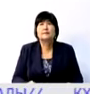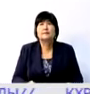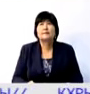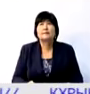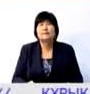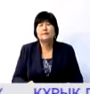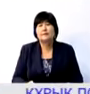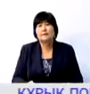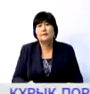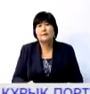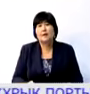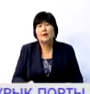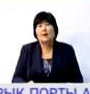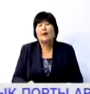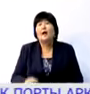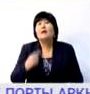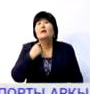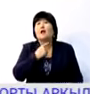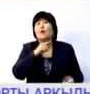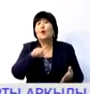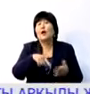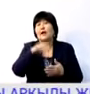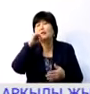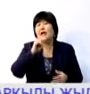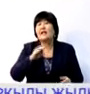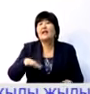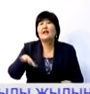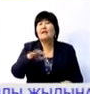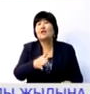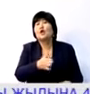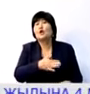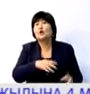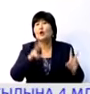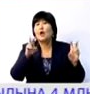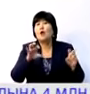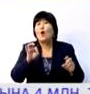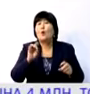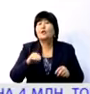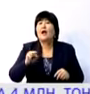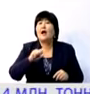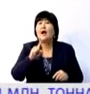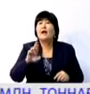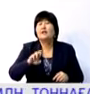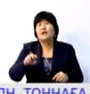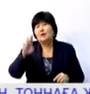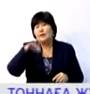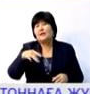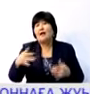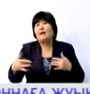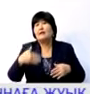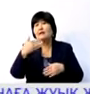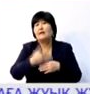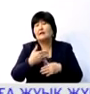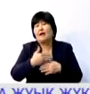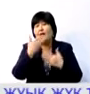ауданынан. Талдықорған қаласында Қазақстан Еуразия жүрегі атты Орта Азия мемлекеттері театрларының халықаралық